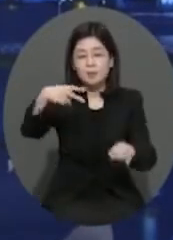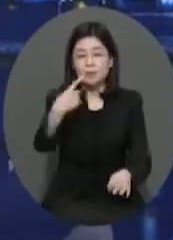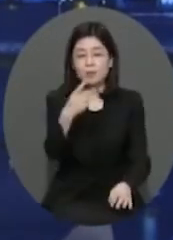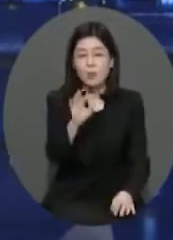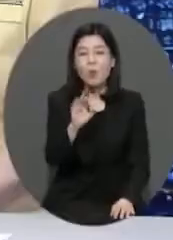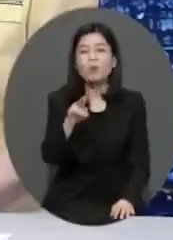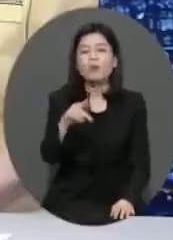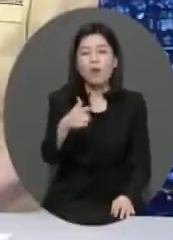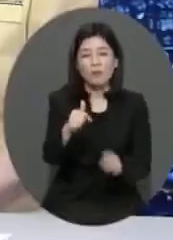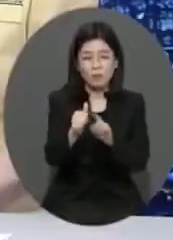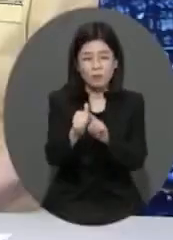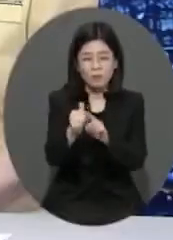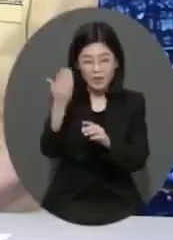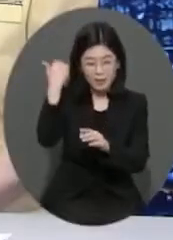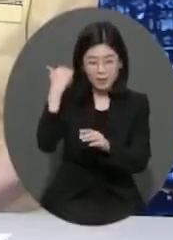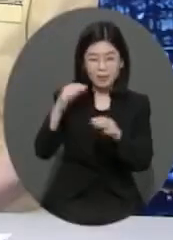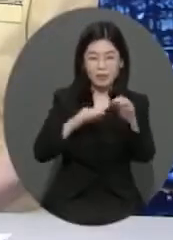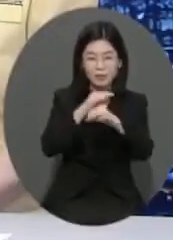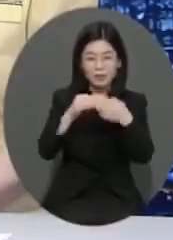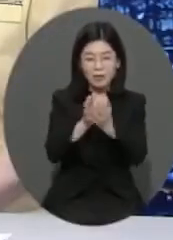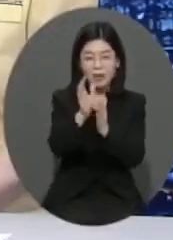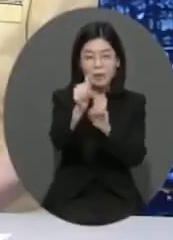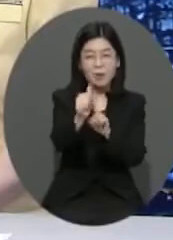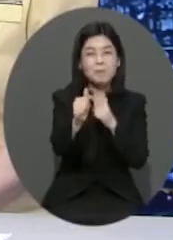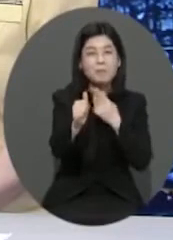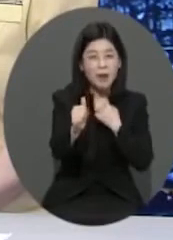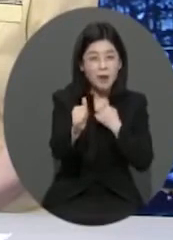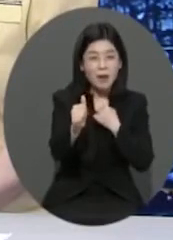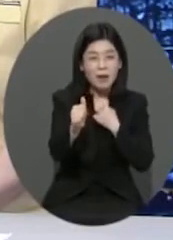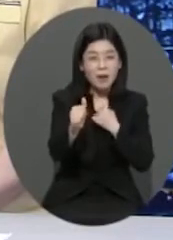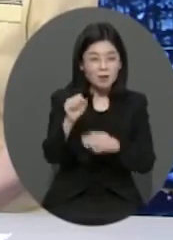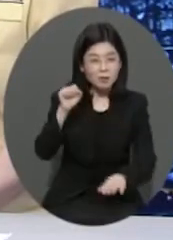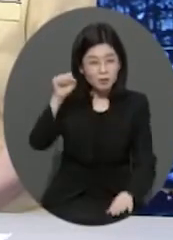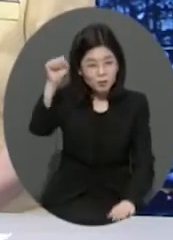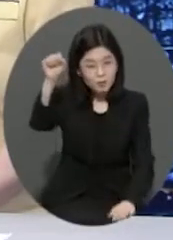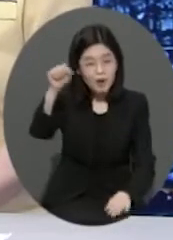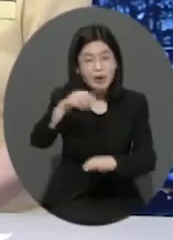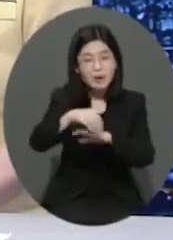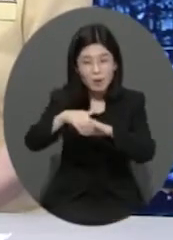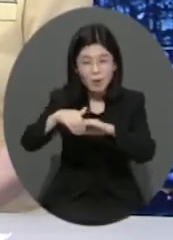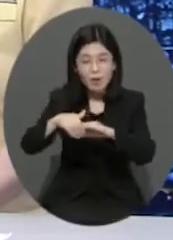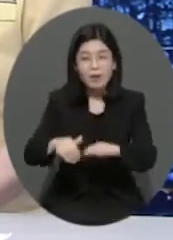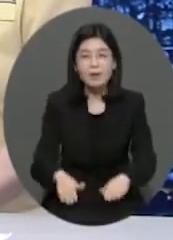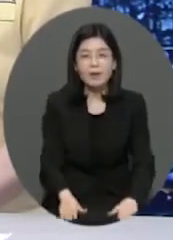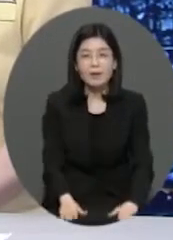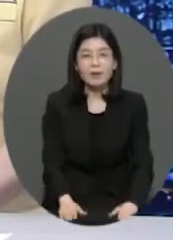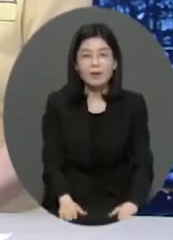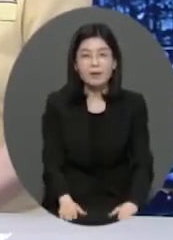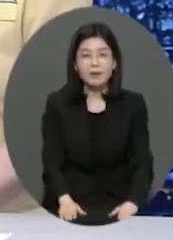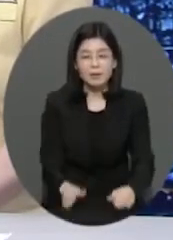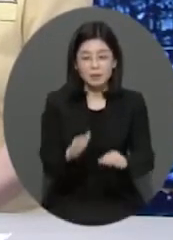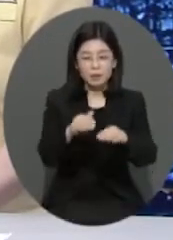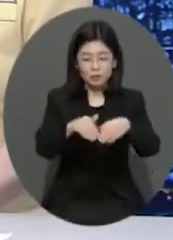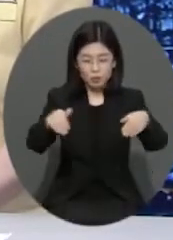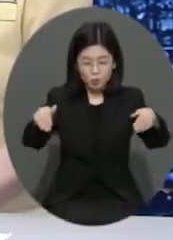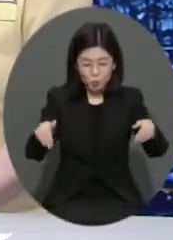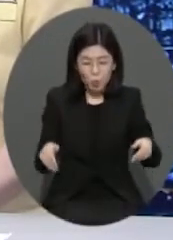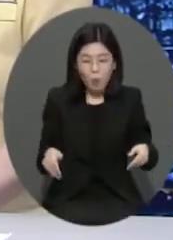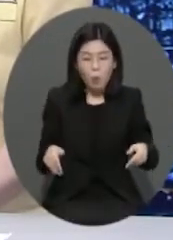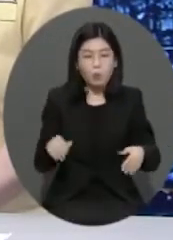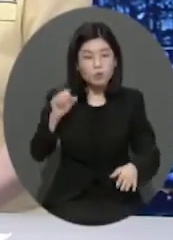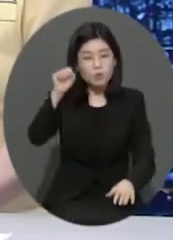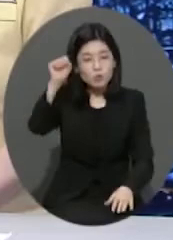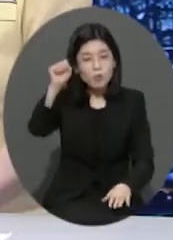인데 재산 지대 이제 출마 예정으로 이제 알려지고 있네요 이를 지켜보는 민주당 의 그 시선